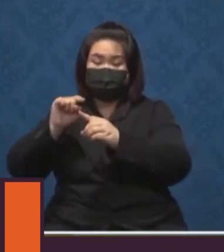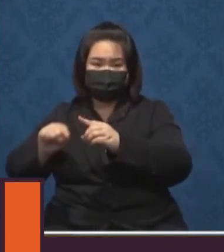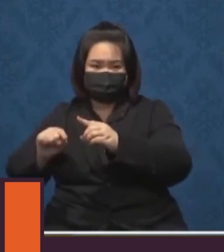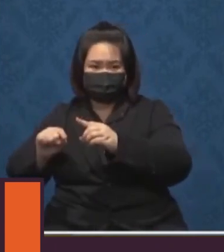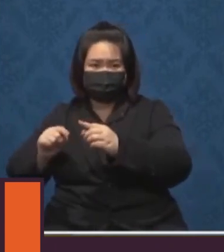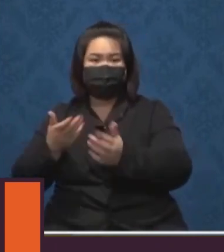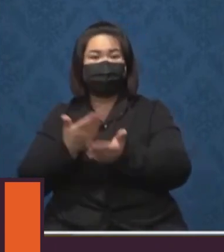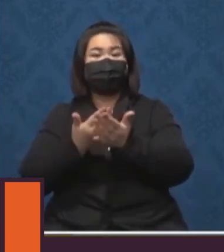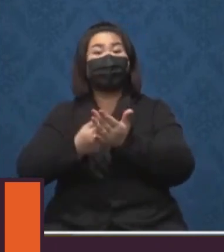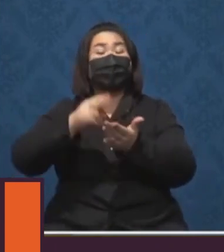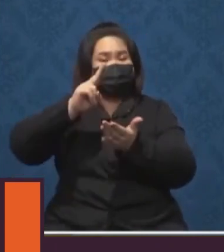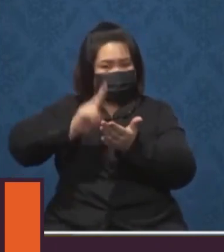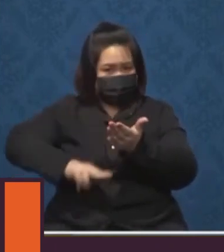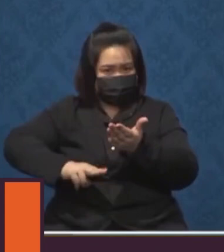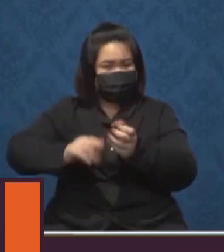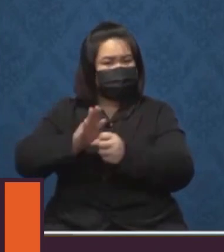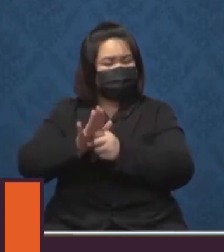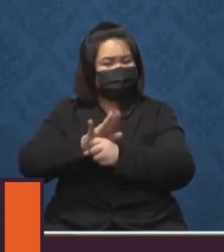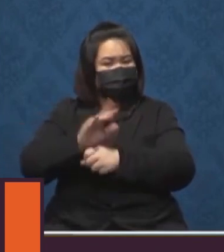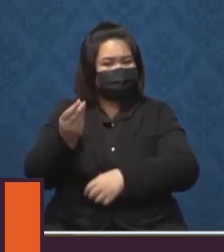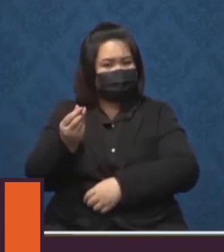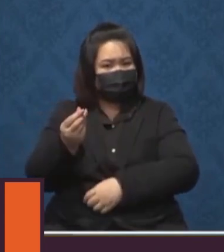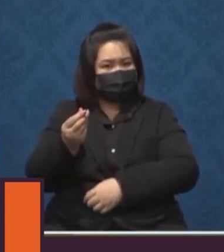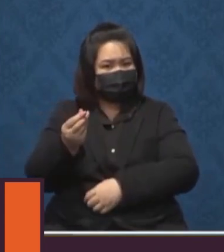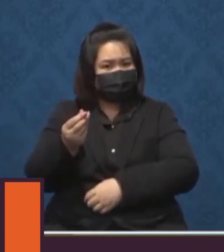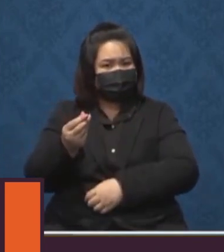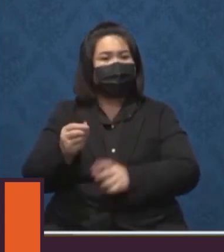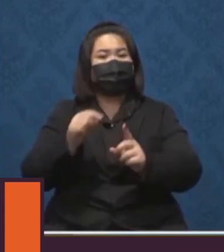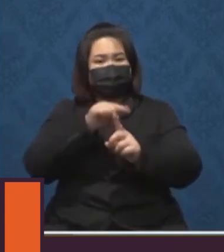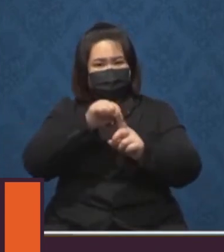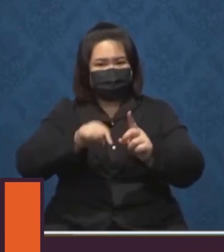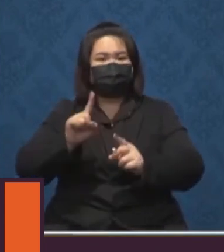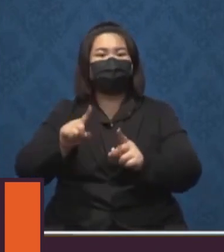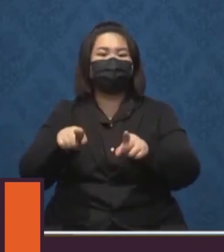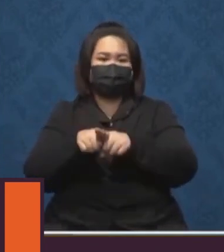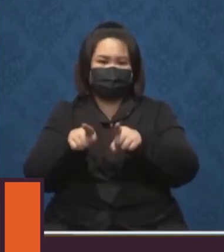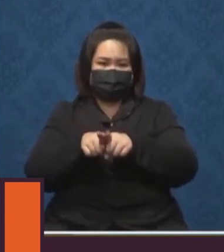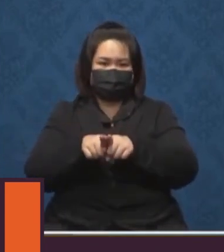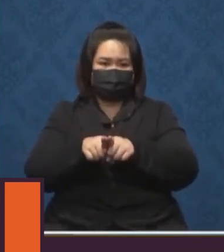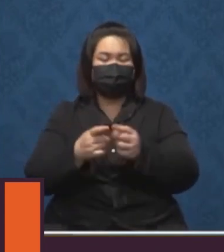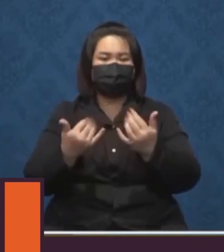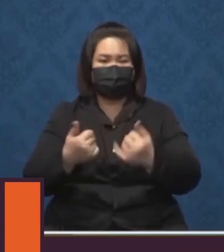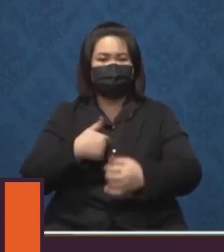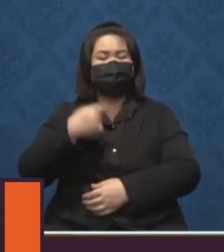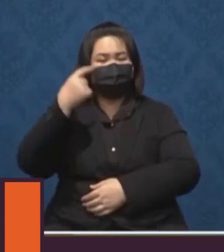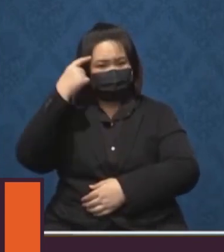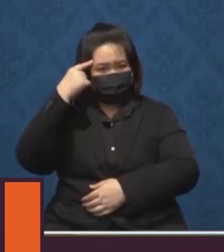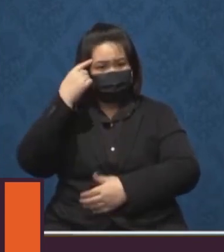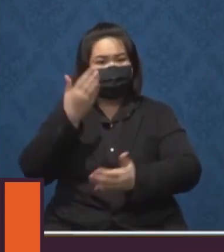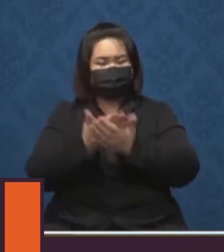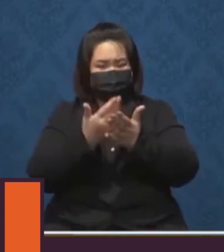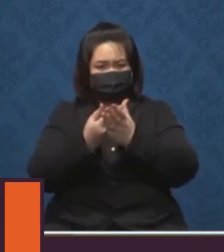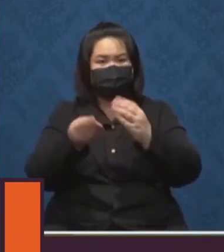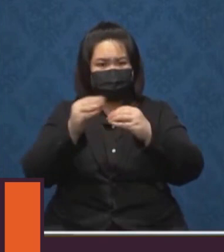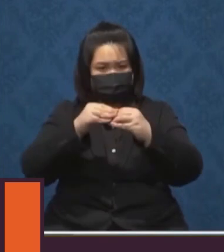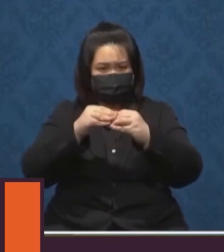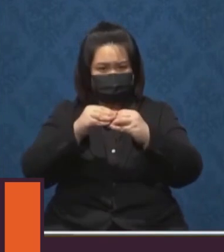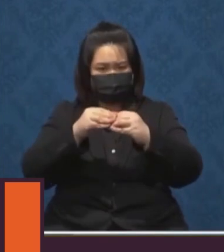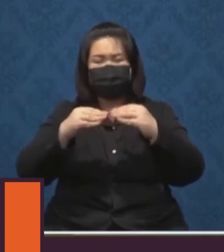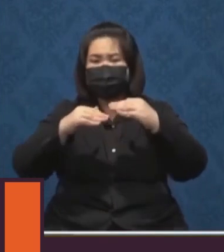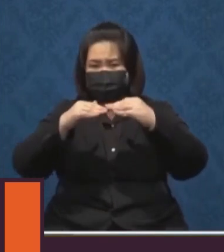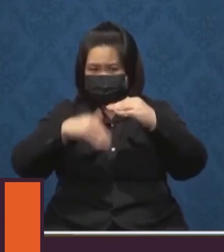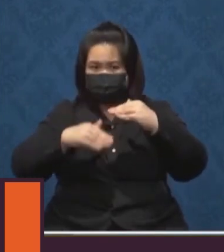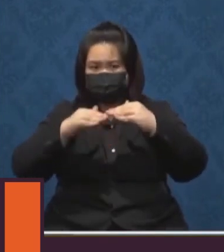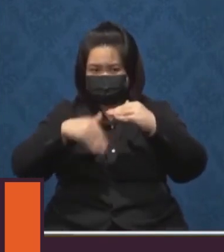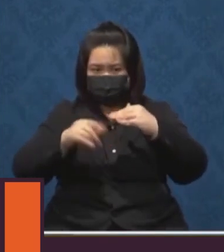ยปรับขั้นต่ำที่เหมาะสมจะอยู่ที่ไม่เกิน 1% ครับดังนั้นผมจึงเห็นควรให้คงอัตราเงินเพิ่มไว้ที่ระดับต่ำสุดคือ